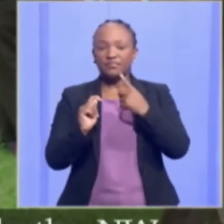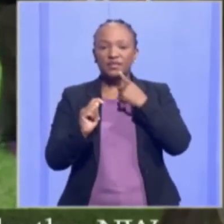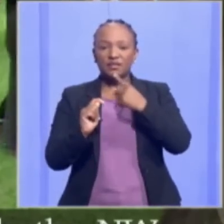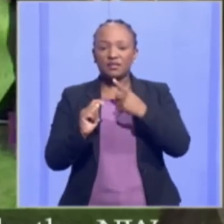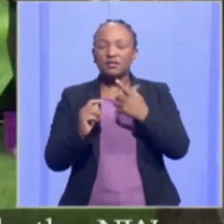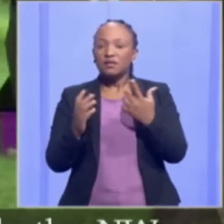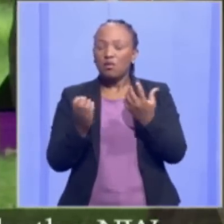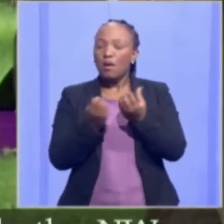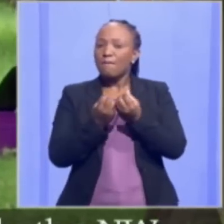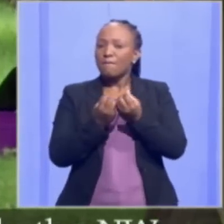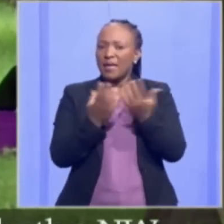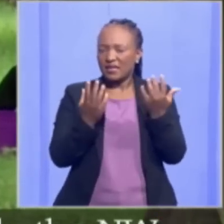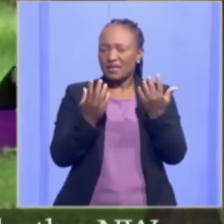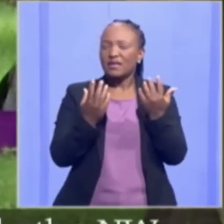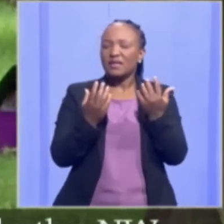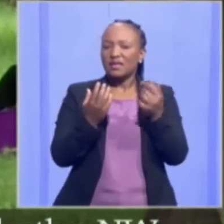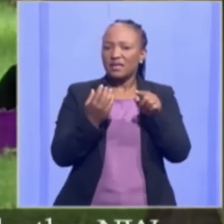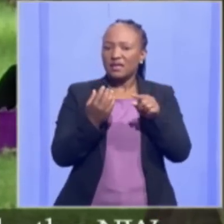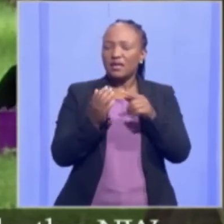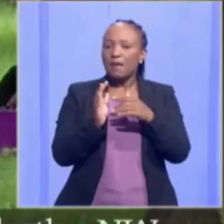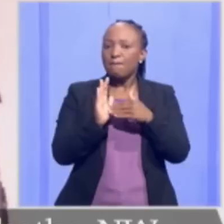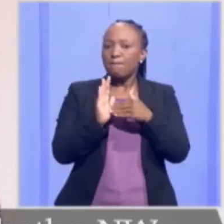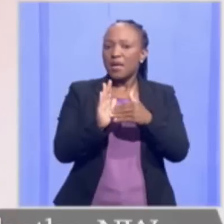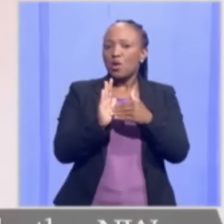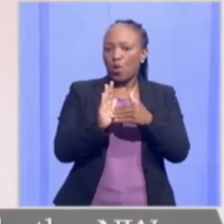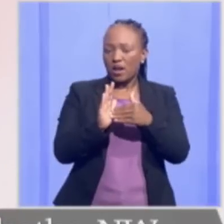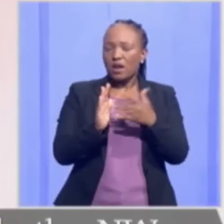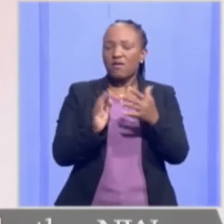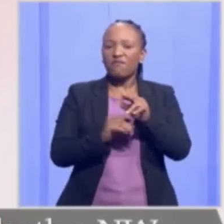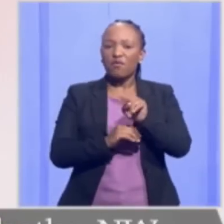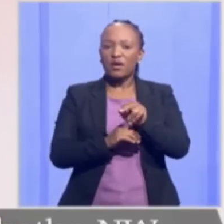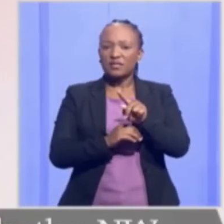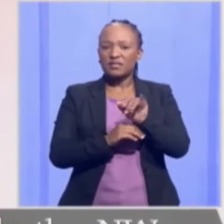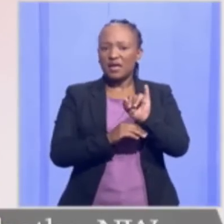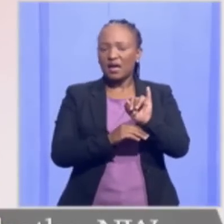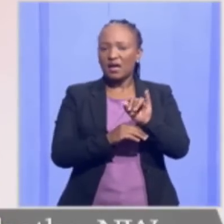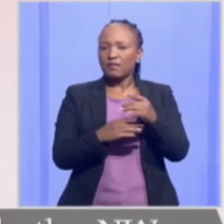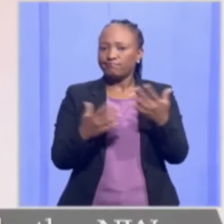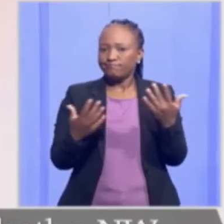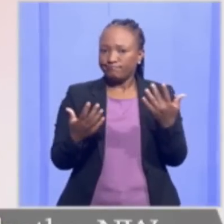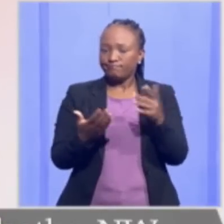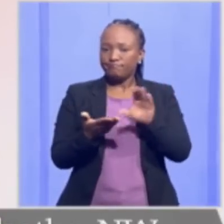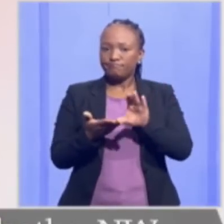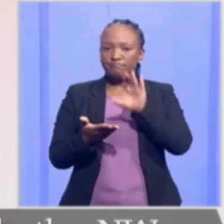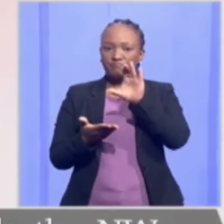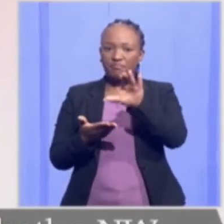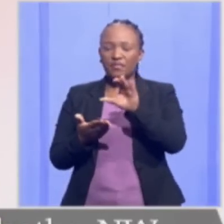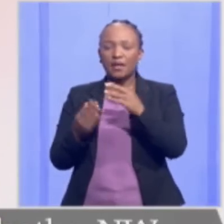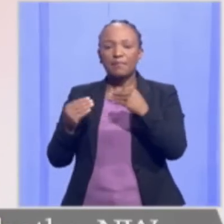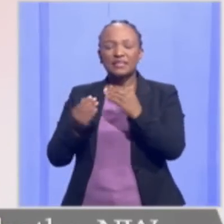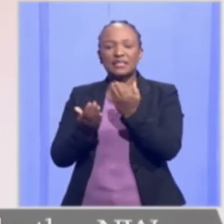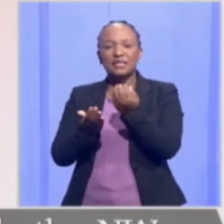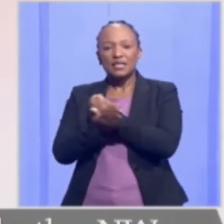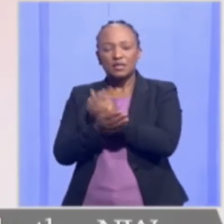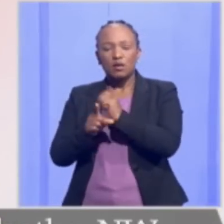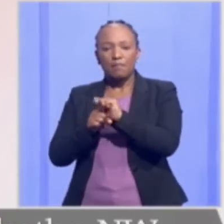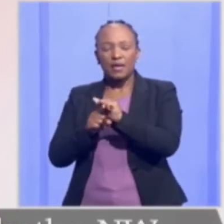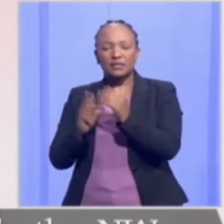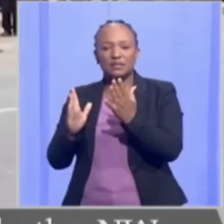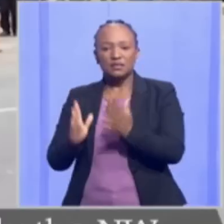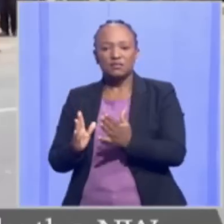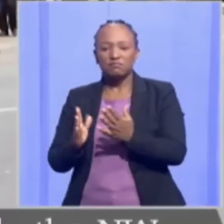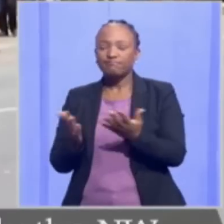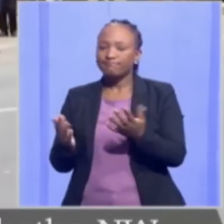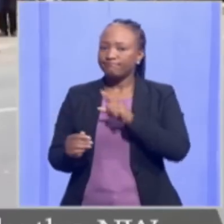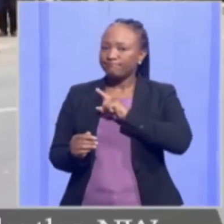di le 16 tseo di beetsweng thoko go nna tsa NTI ga di kitla di romelwa go business rescue practitioner. La re seo ke